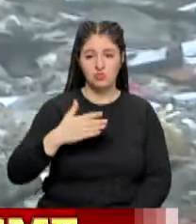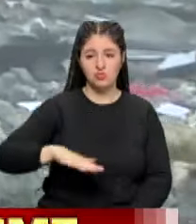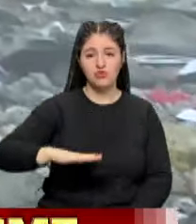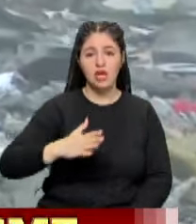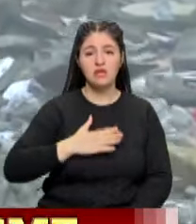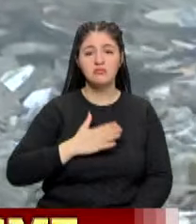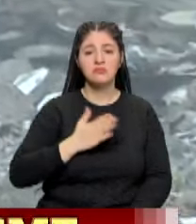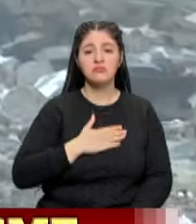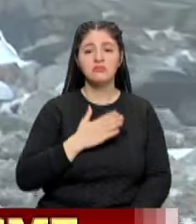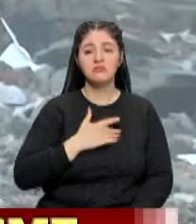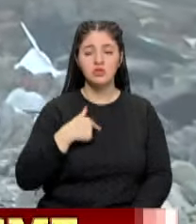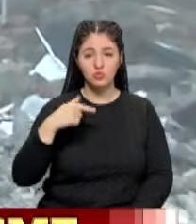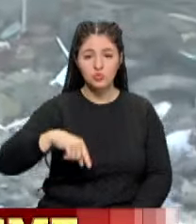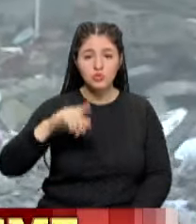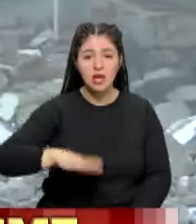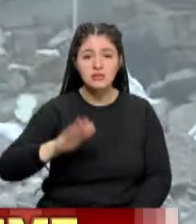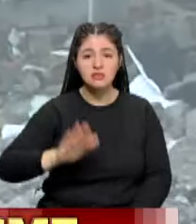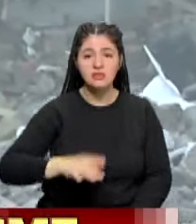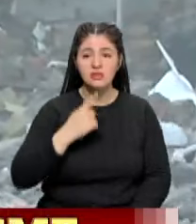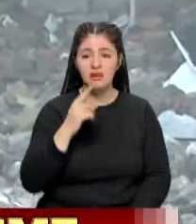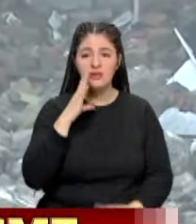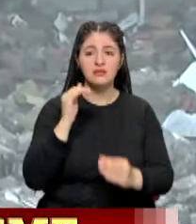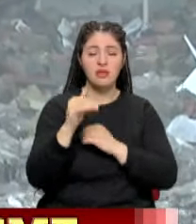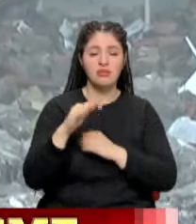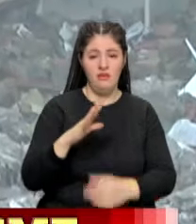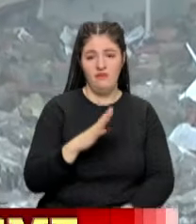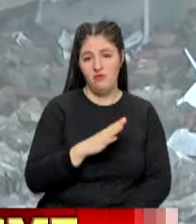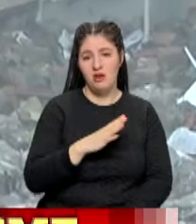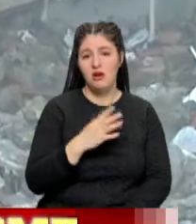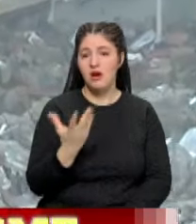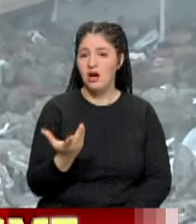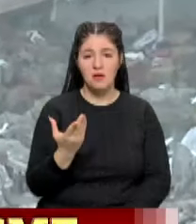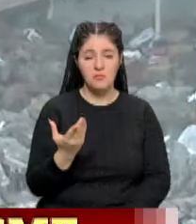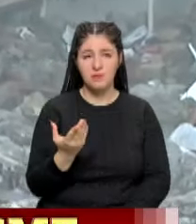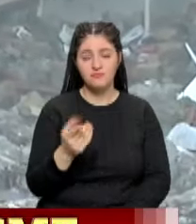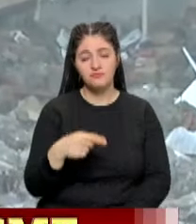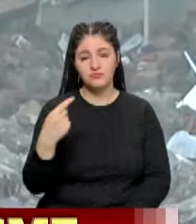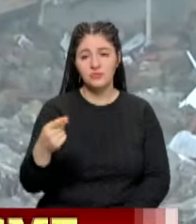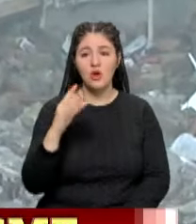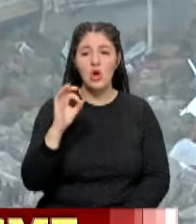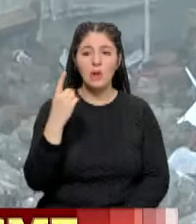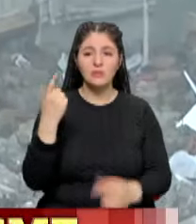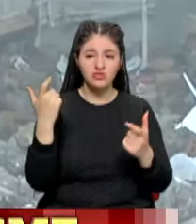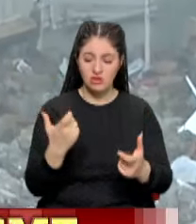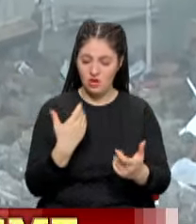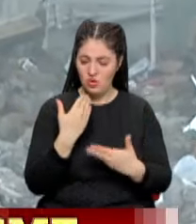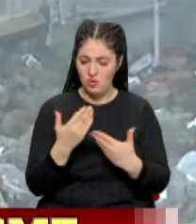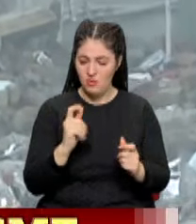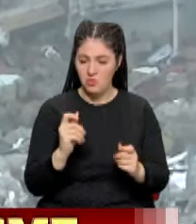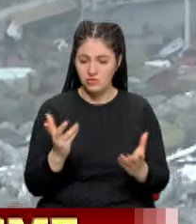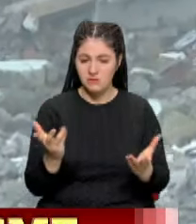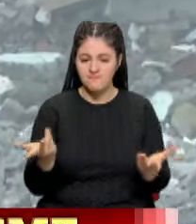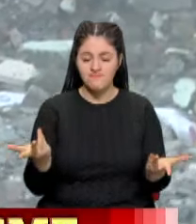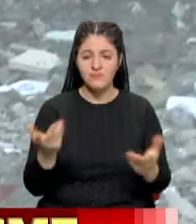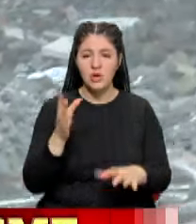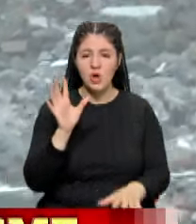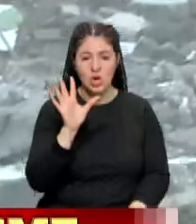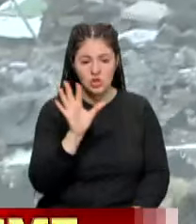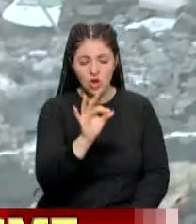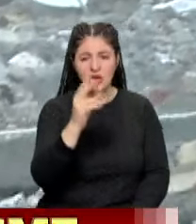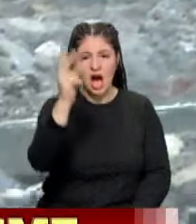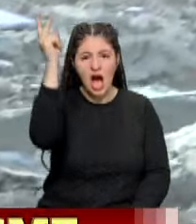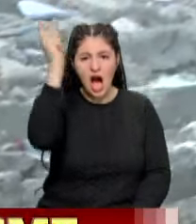buradayız. Biz buradayız diyen insanlar var ama bir yandan da öyle bir şehirden söz ediyoruz ki